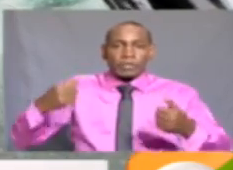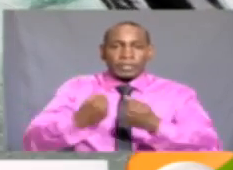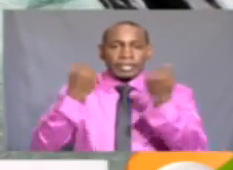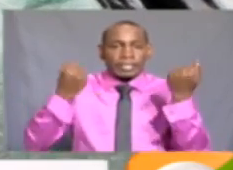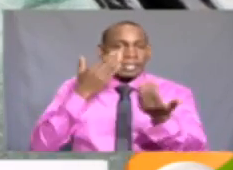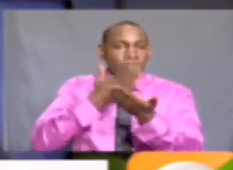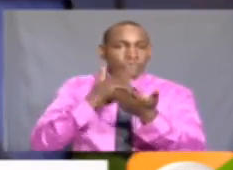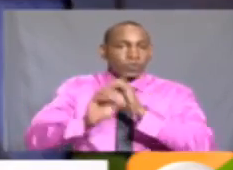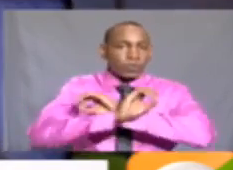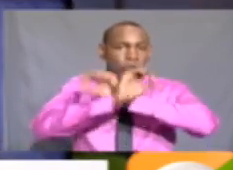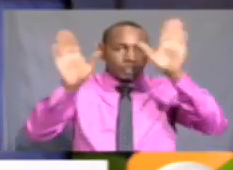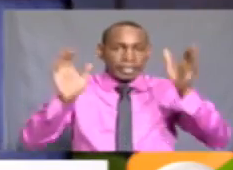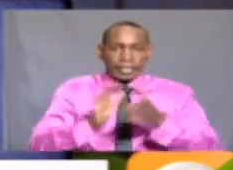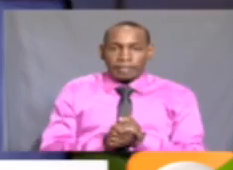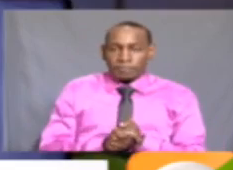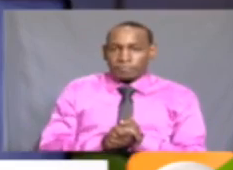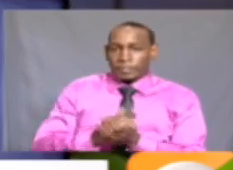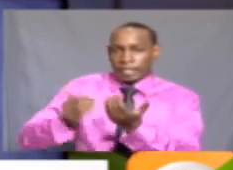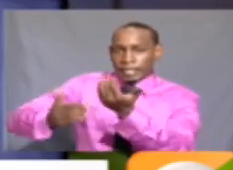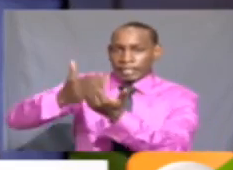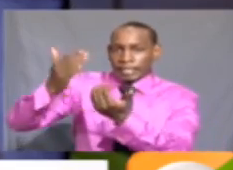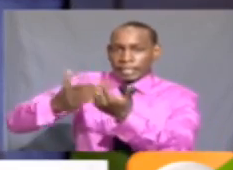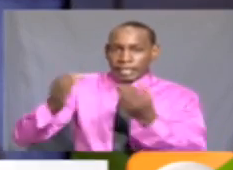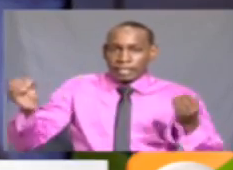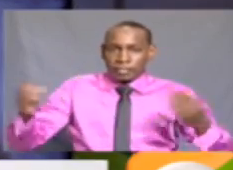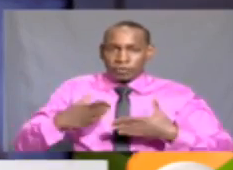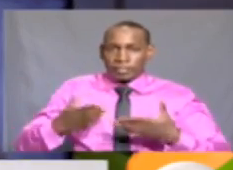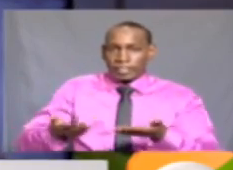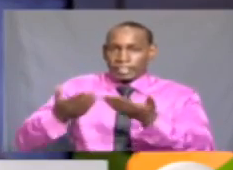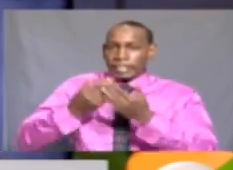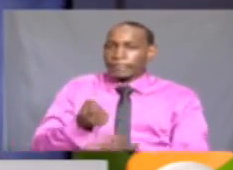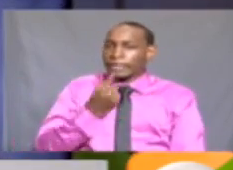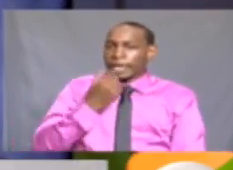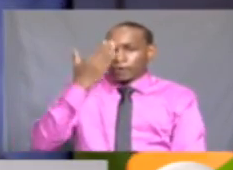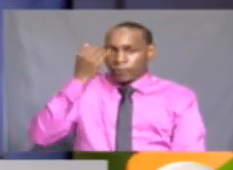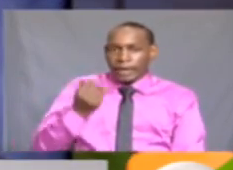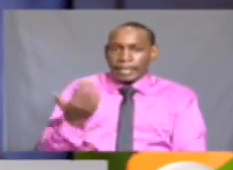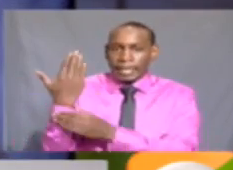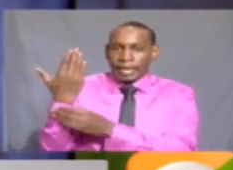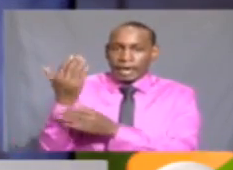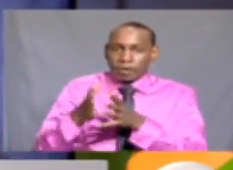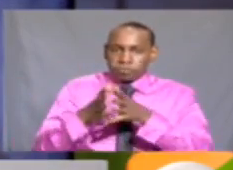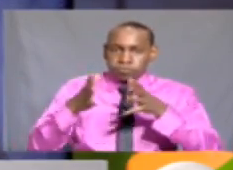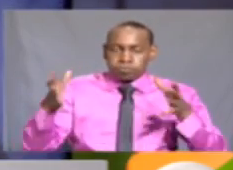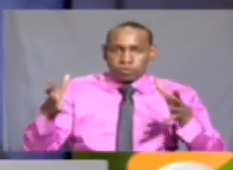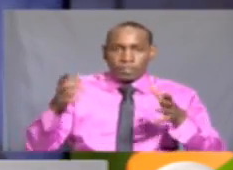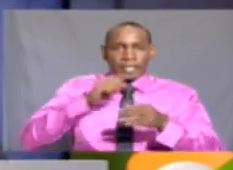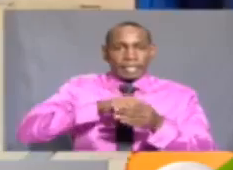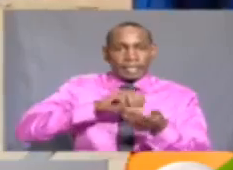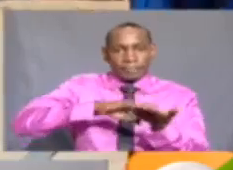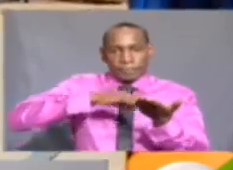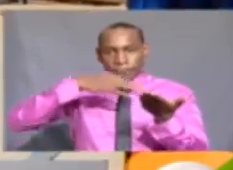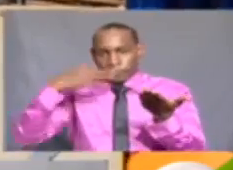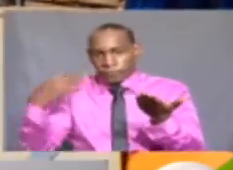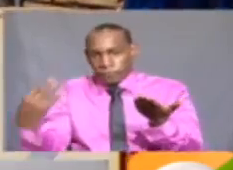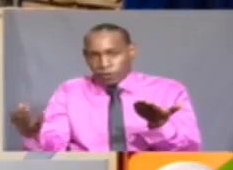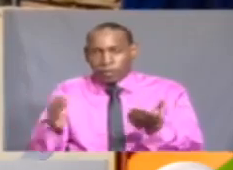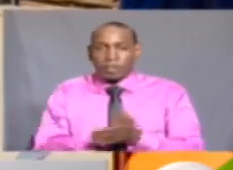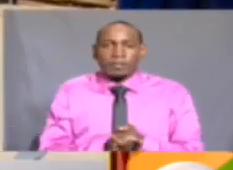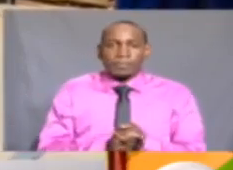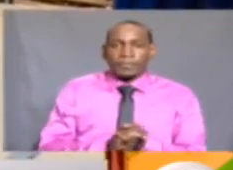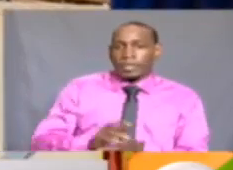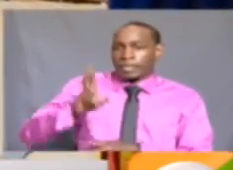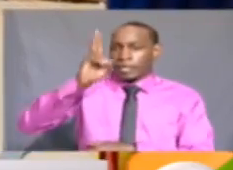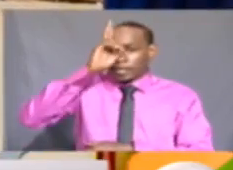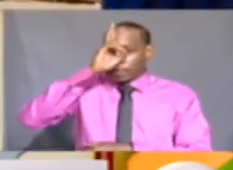dhahiri. Nilitritua shock, ya akapewa painkillers, juu mkono ilikuwa imefura. I think nilimlalia venye tulianguka kwa lami. Mkuu wa